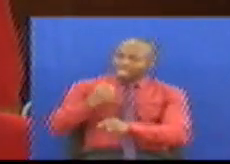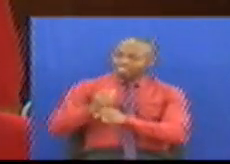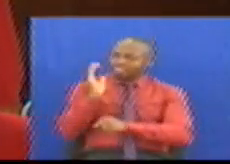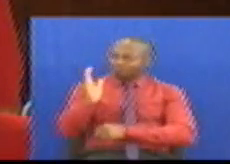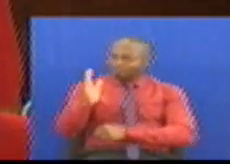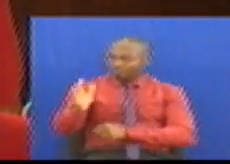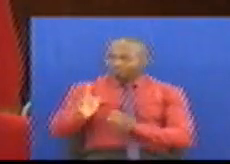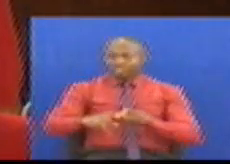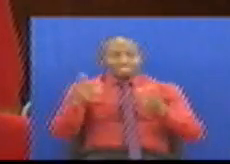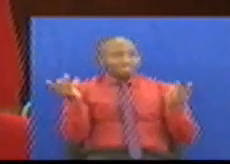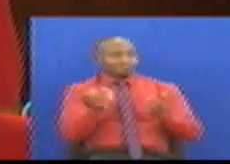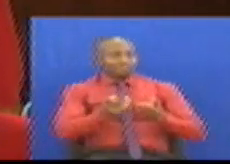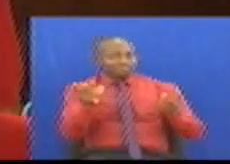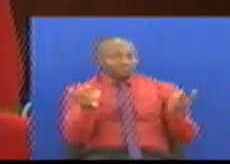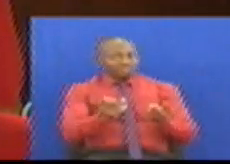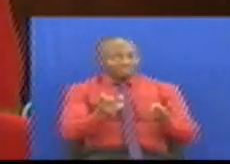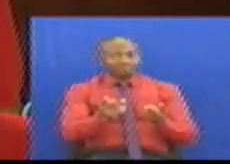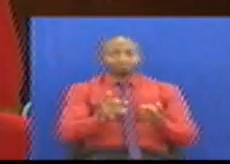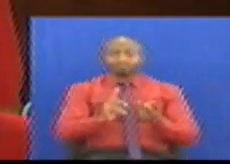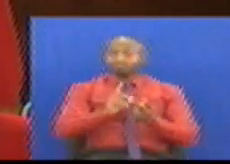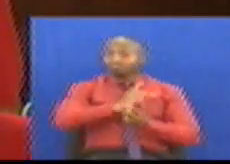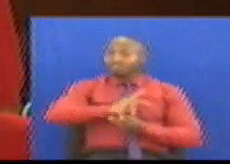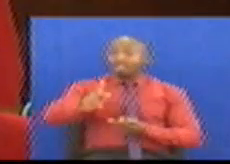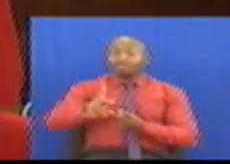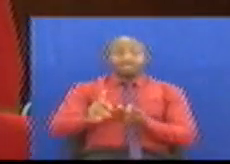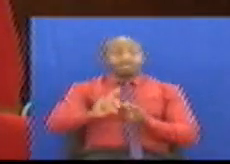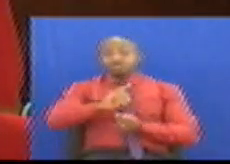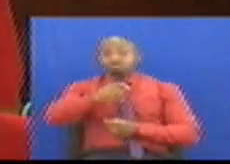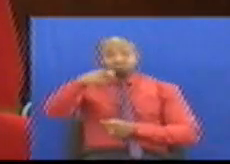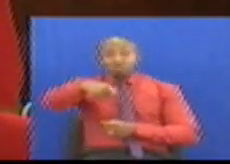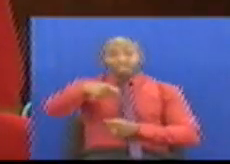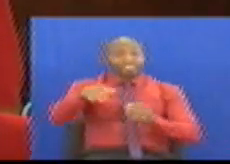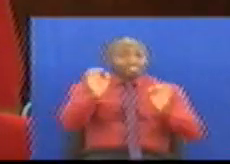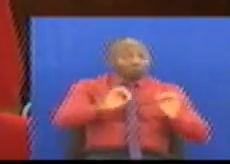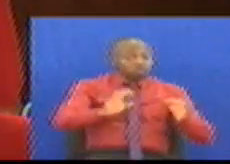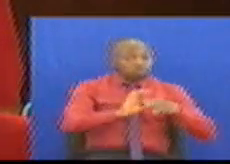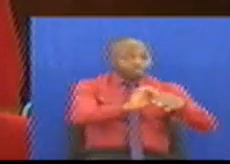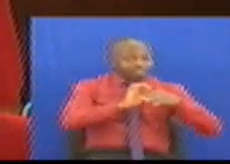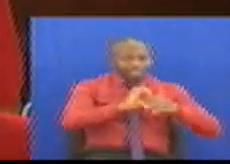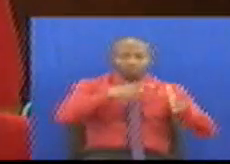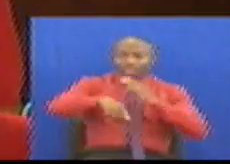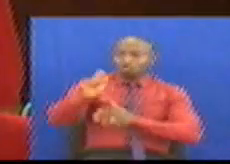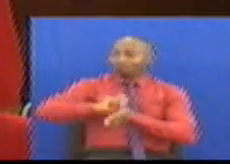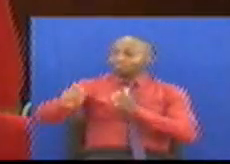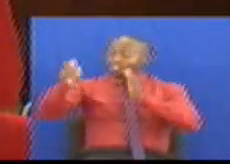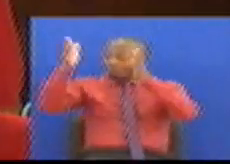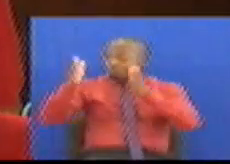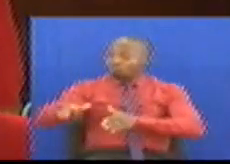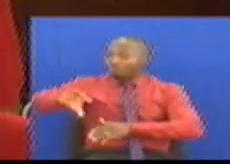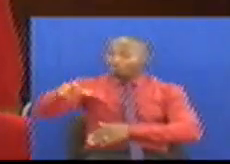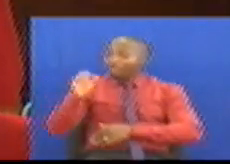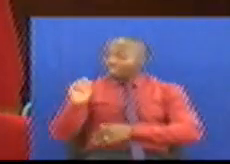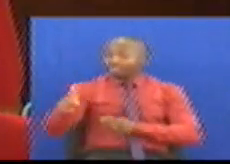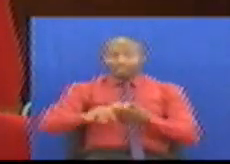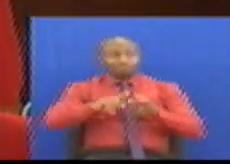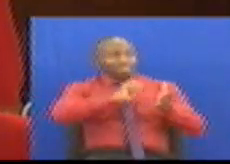pia sitakuwa natenda haki kama sitapongeza ushirikiano katika ofisi yetu ya mkuu wa mkoa wa Iringa, katibu